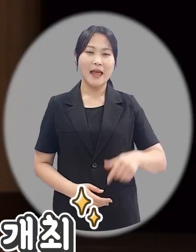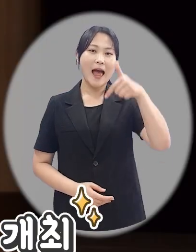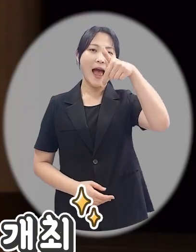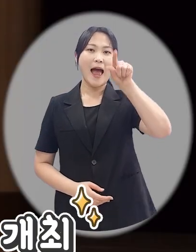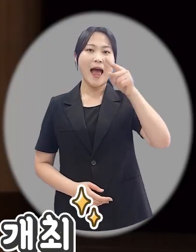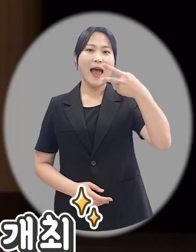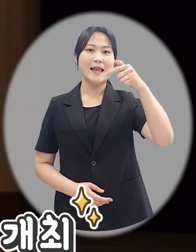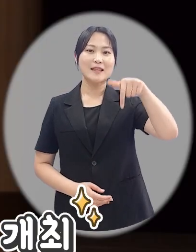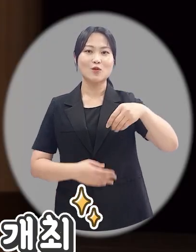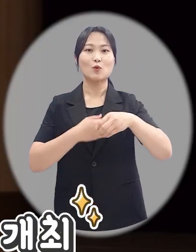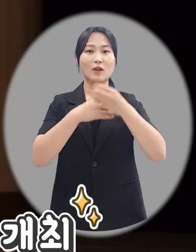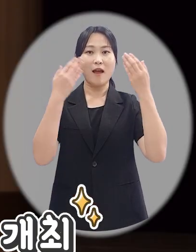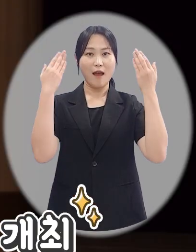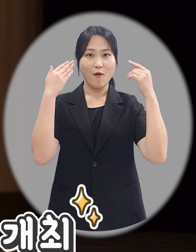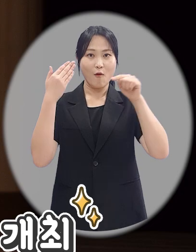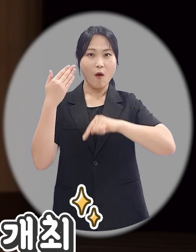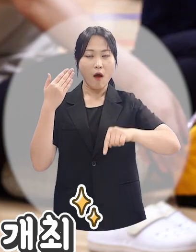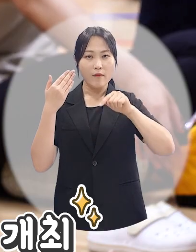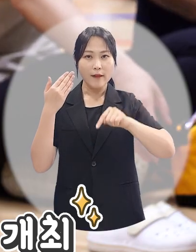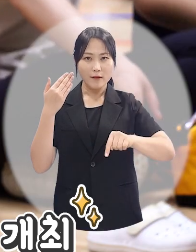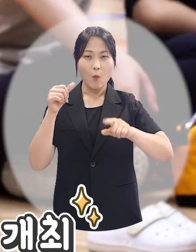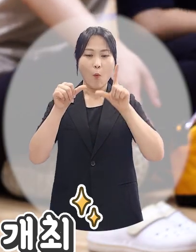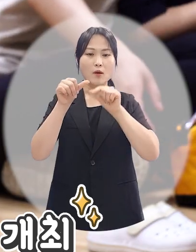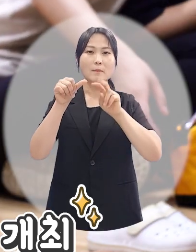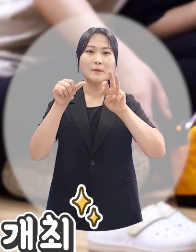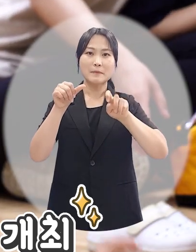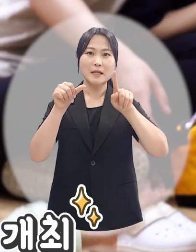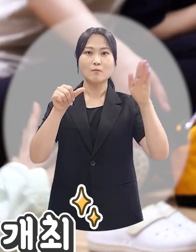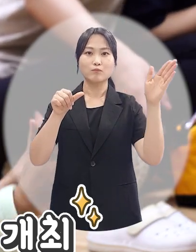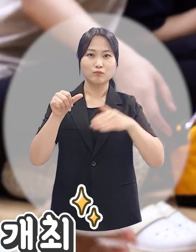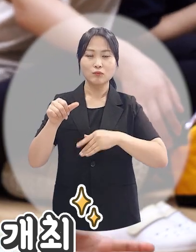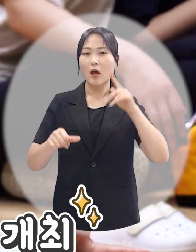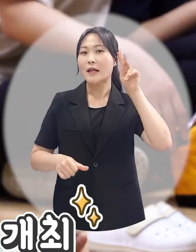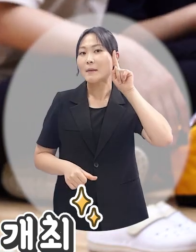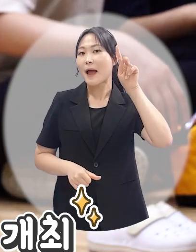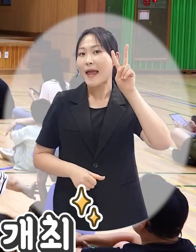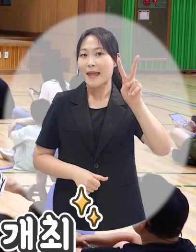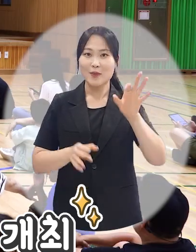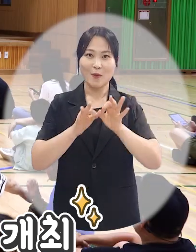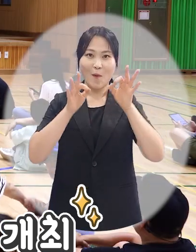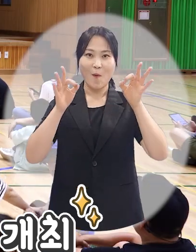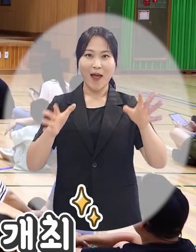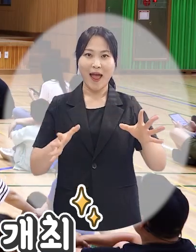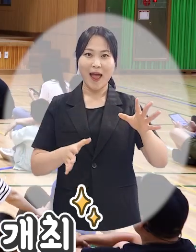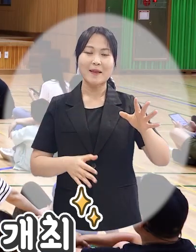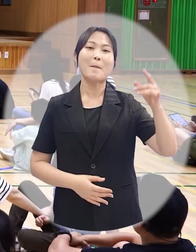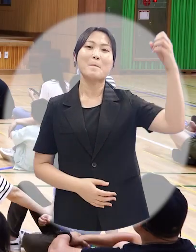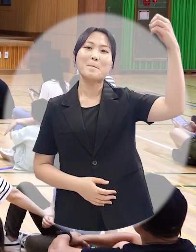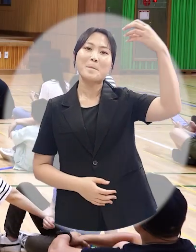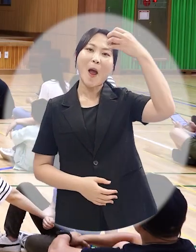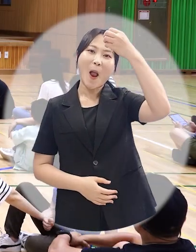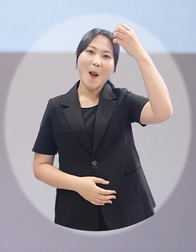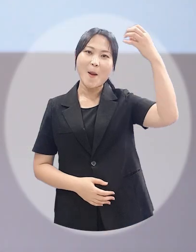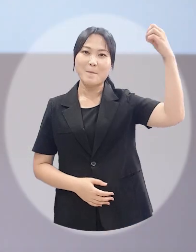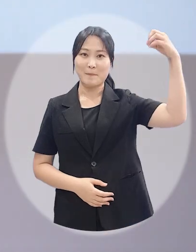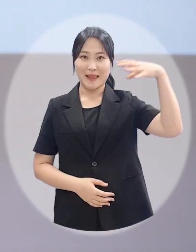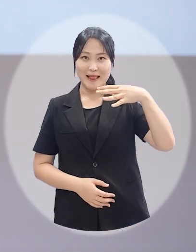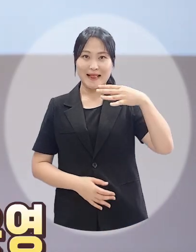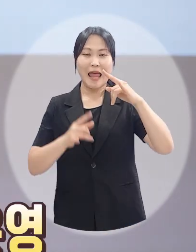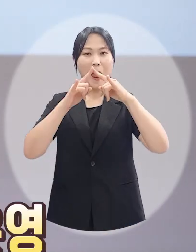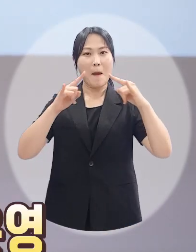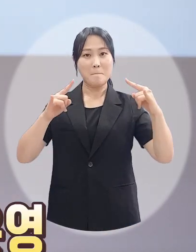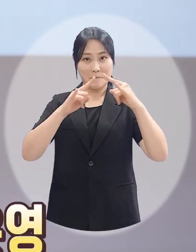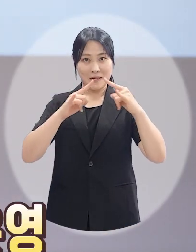가득초등학교에서는 5월 31일부터 1박 2일 일정으로 가족과 함께하는 별빛 캠프가 펼쳐졌습니다. 학부모회가 준비한